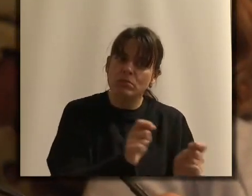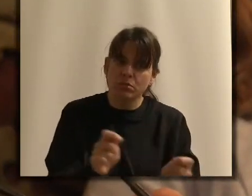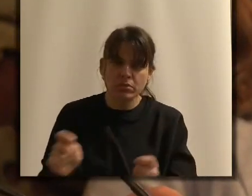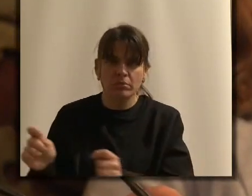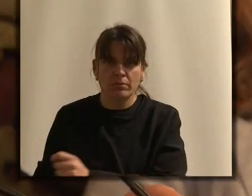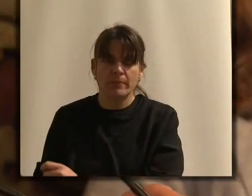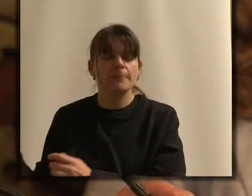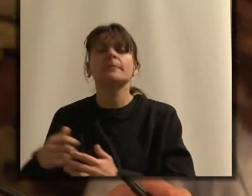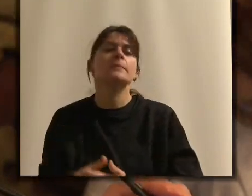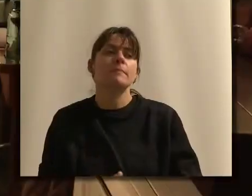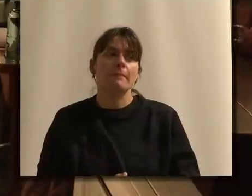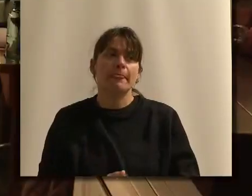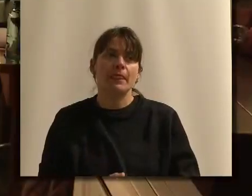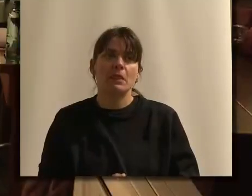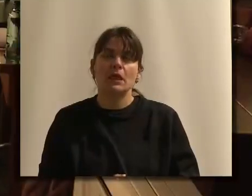cada punt.